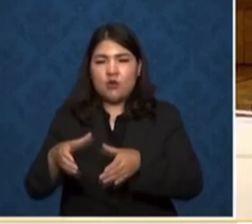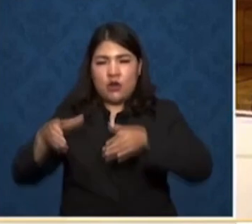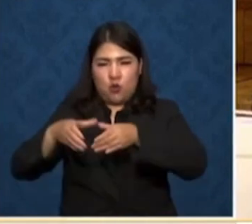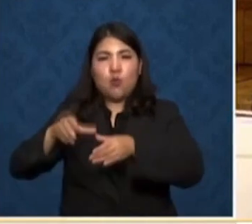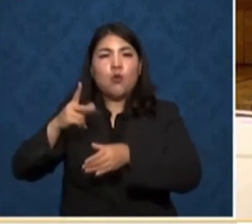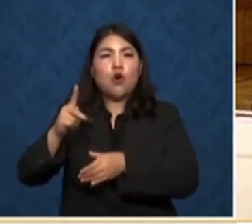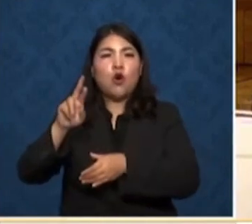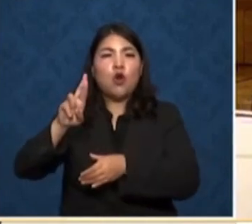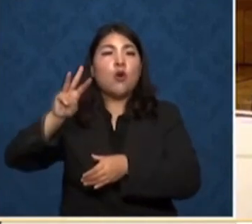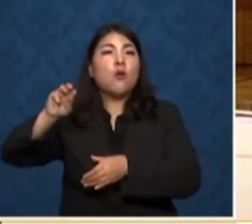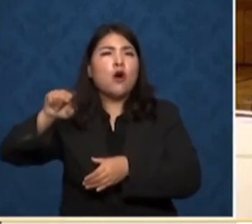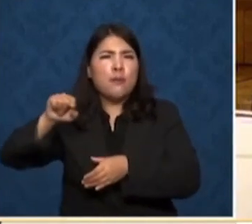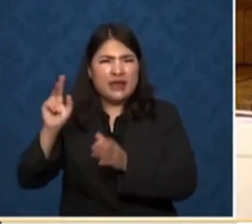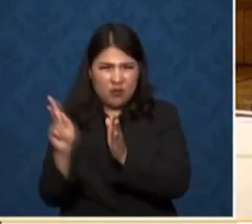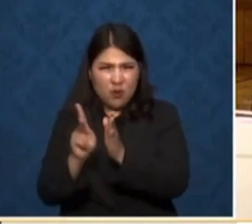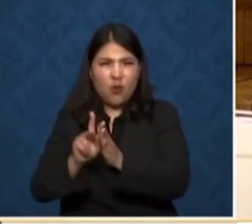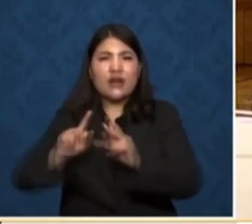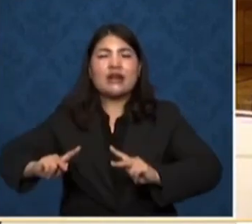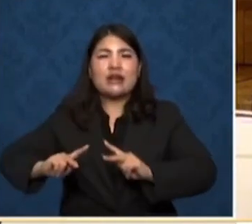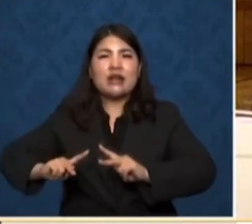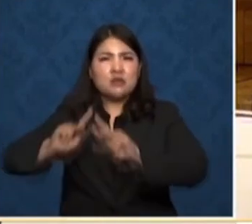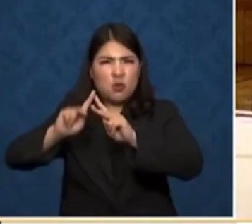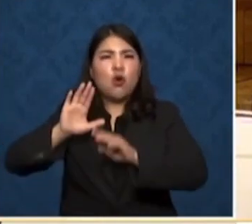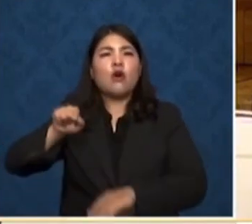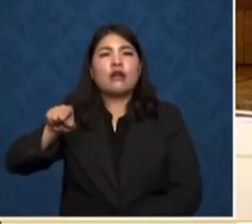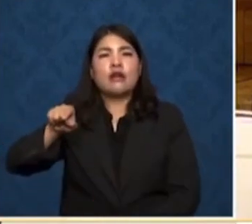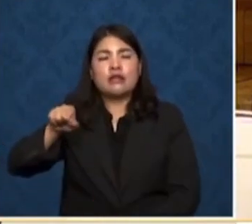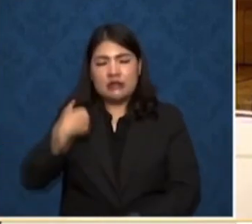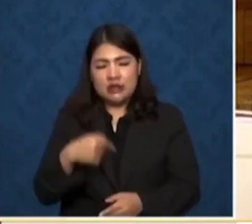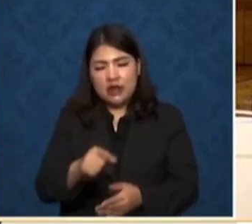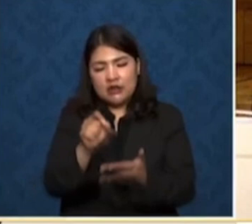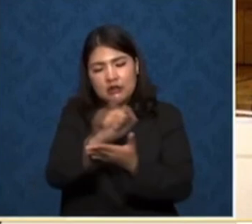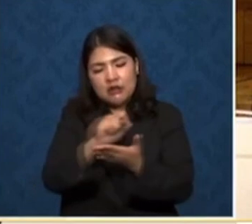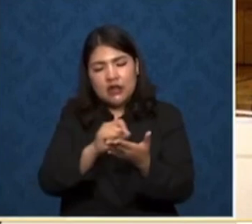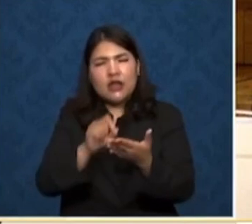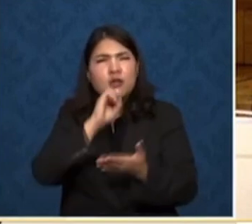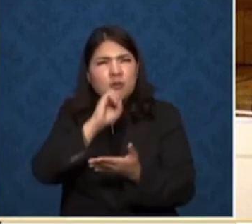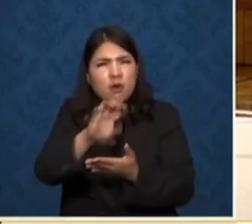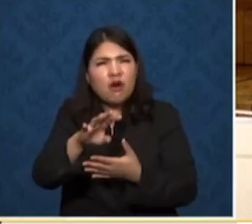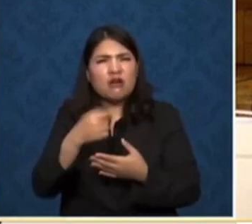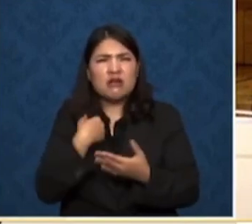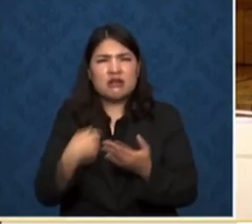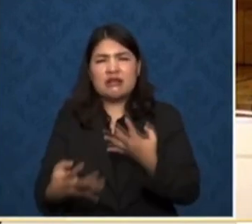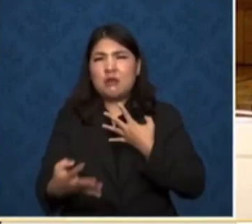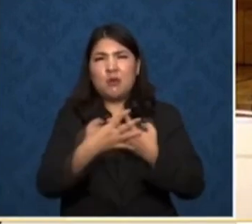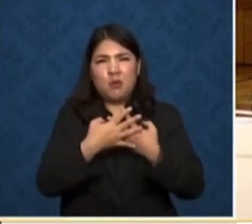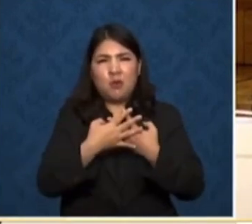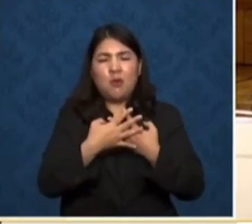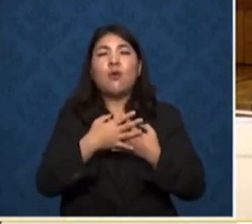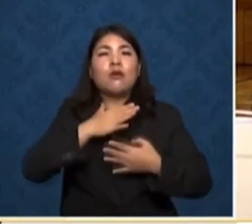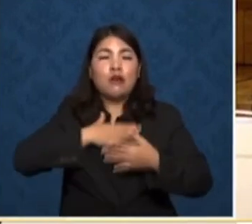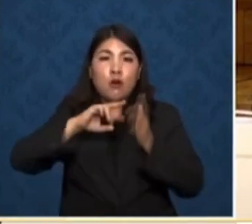กฎกระทรวงของท่านแล้วก็เขียนว่าที่ท่านบอกติดคุกทิพย์นี่ผมถือว่าเลวร้าย